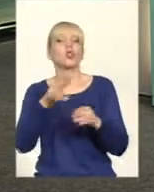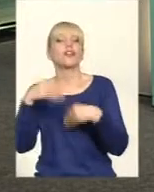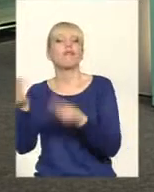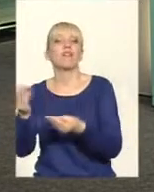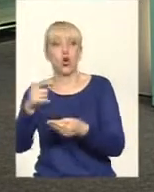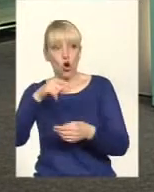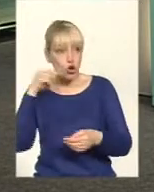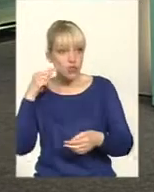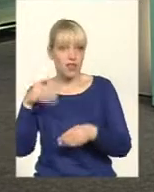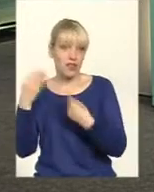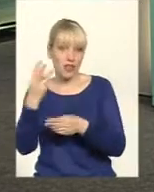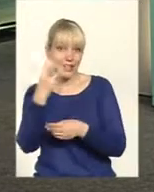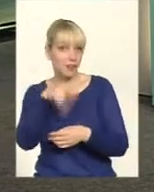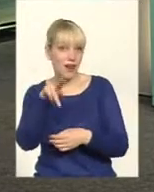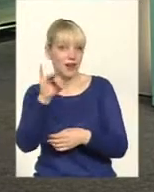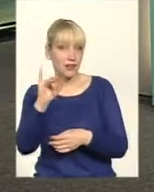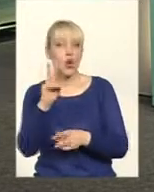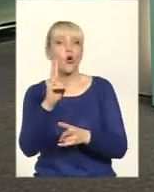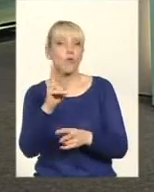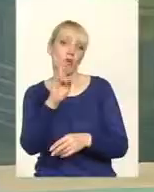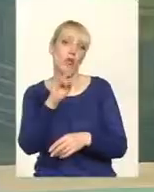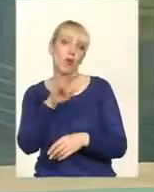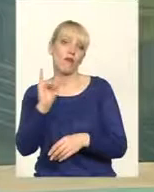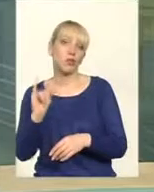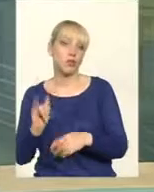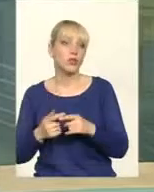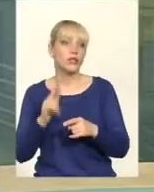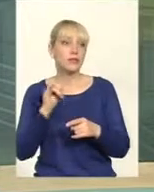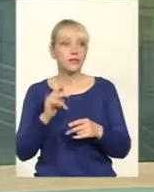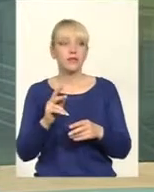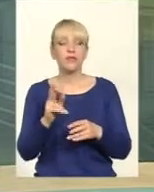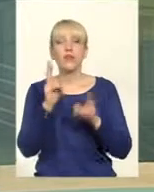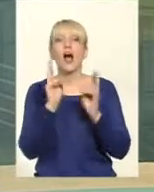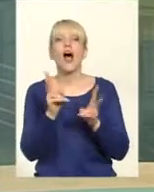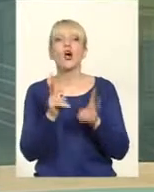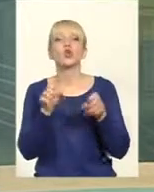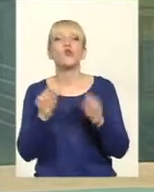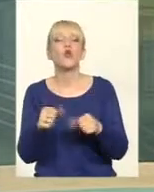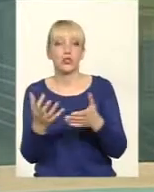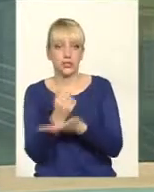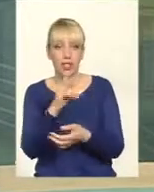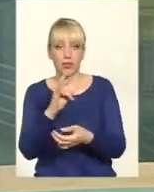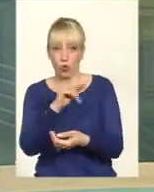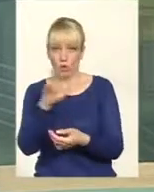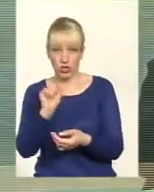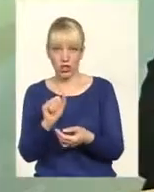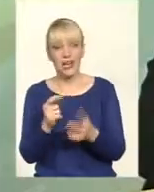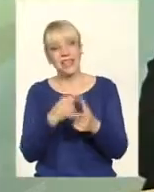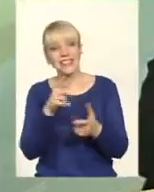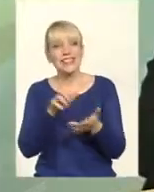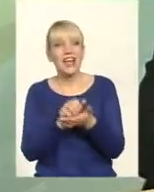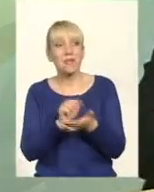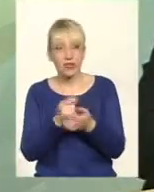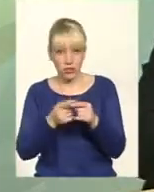Росія теж давала 3 мільярди, ви пам'ятаєте. А, до речі, хто може Януковича знайти? Чи займаються цим питанням? Я не можу